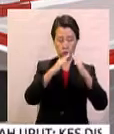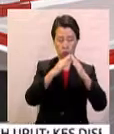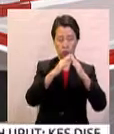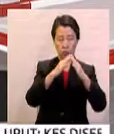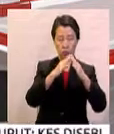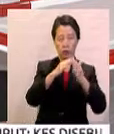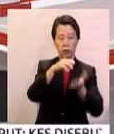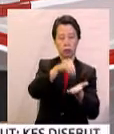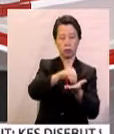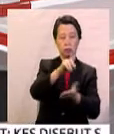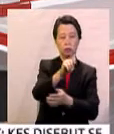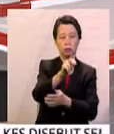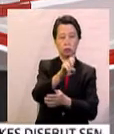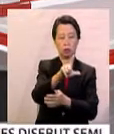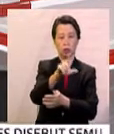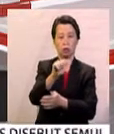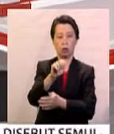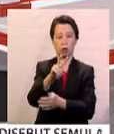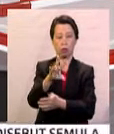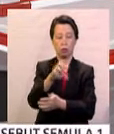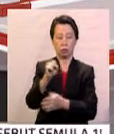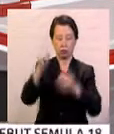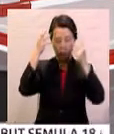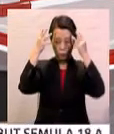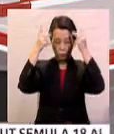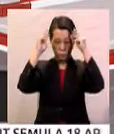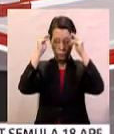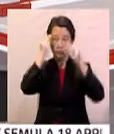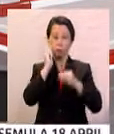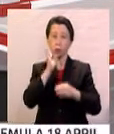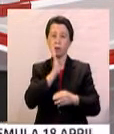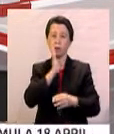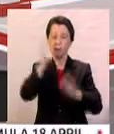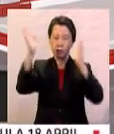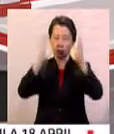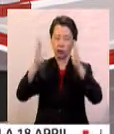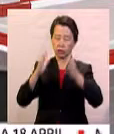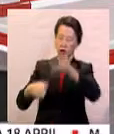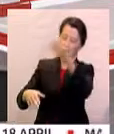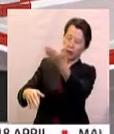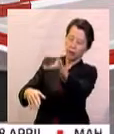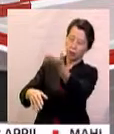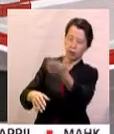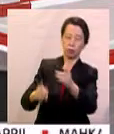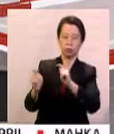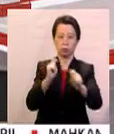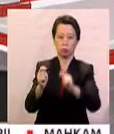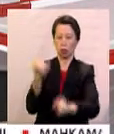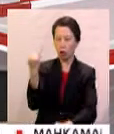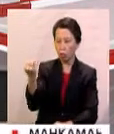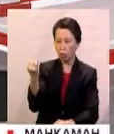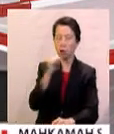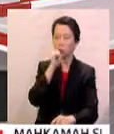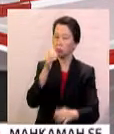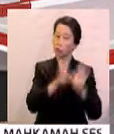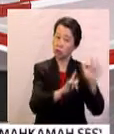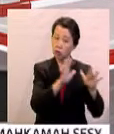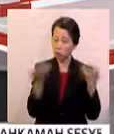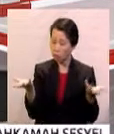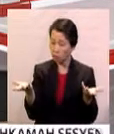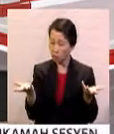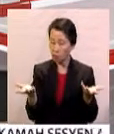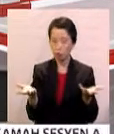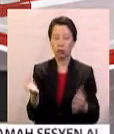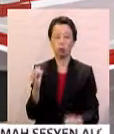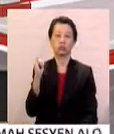tel avif Perdana Menteri Tun Dr mahathir Mohamad menegaskan Malaysia mengutuk sekeras-kerasnya tindakan terkutuk dan tidak berperi kemanusiaan